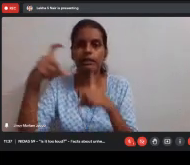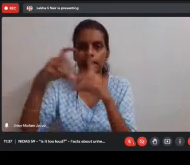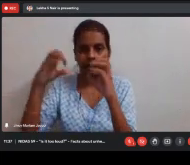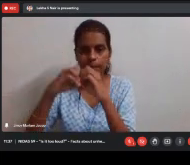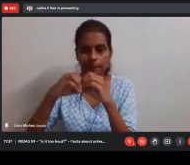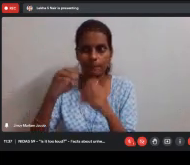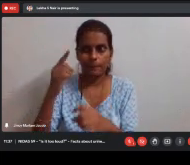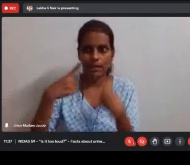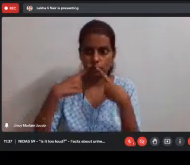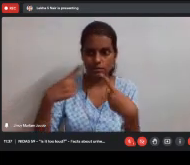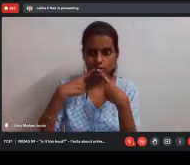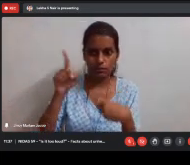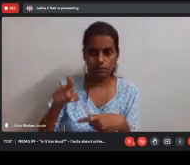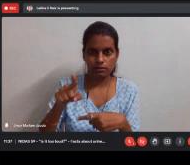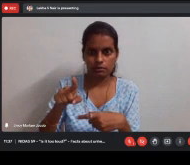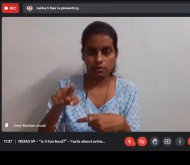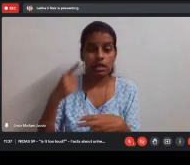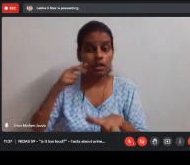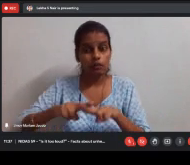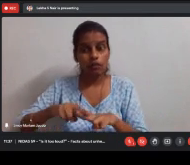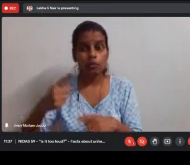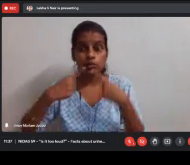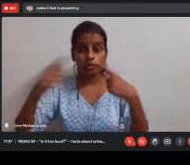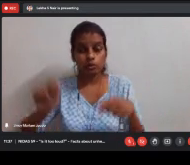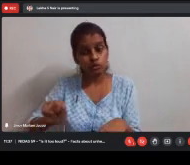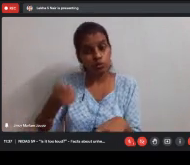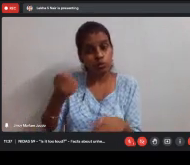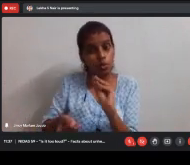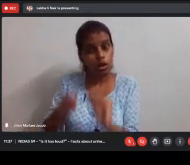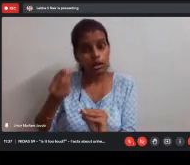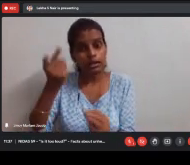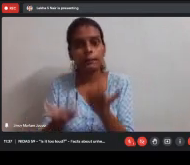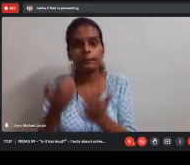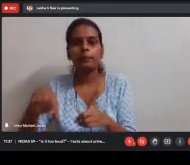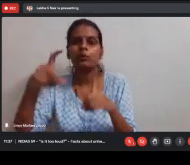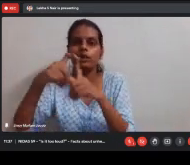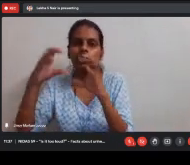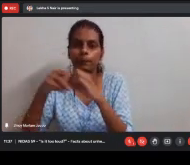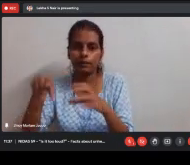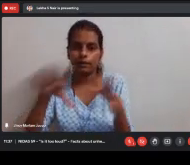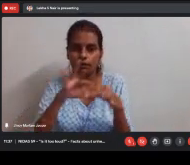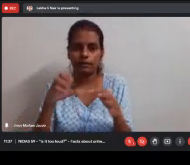നമ്മൾ ഹെഡ്ഫോൺസ് യൂസ് ചെയ്ത് കേൾക്കുന്നതിന്റെ എല്ലാം നമുക്ക് മാക്സിമം ഔട്ട്പുട്ട് എന്ന് പറയുന്നത് ഏതാണ്ട്